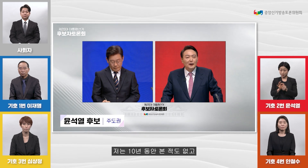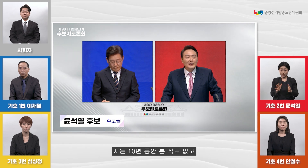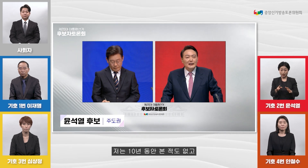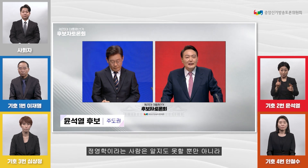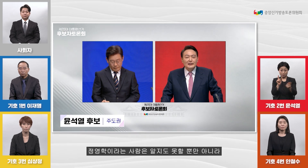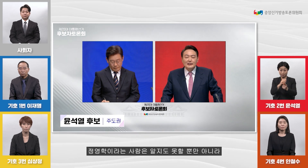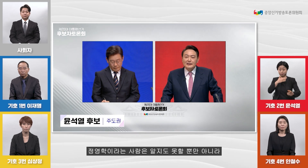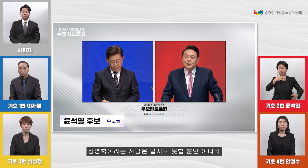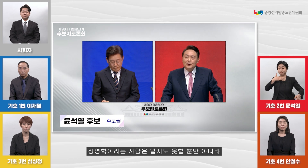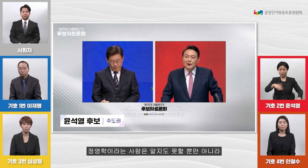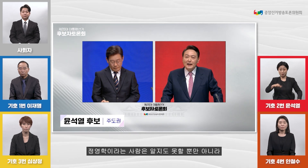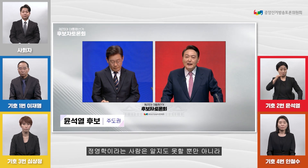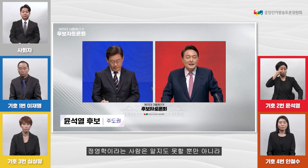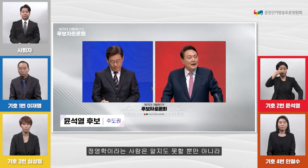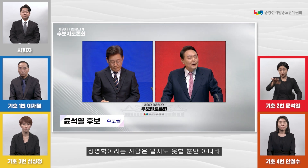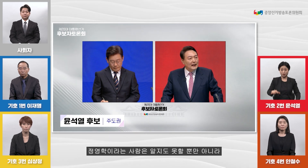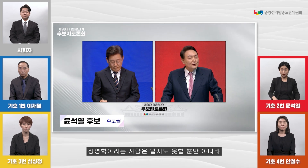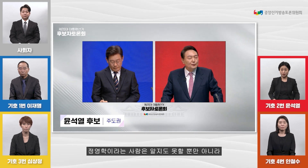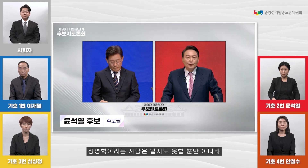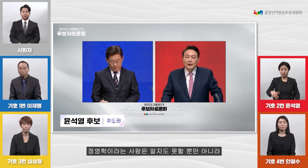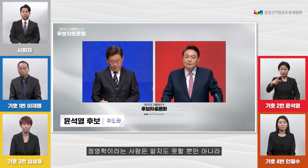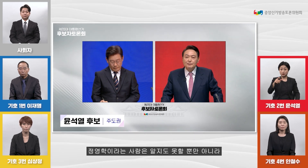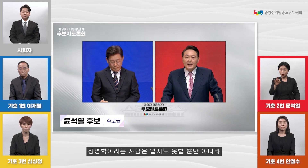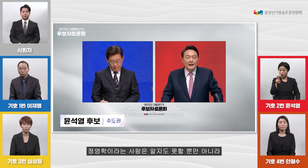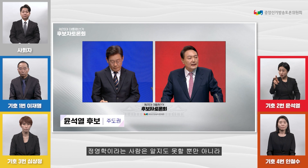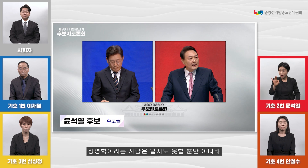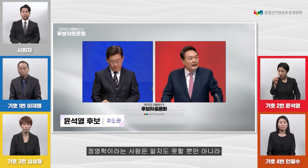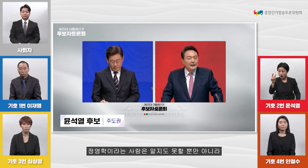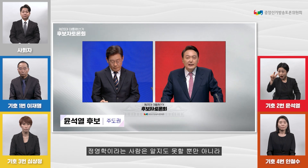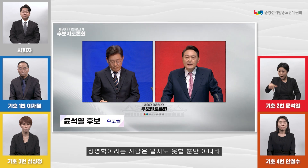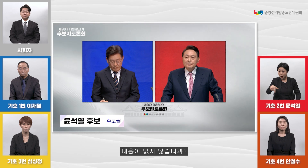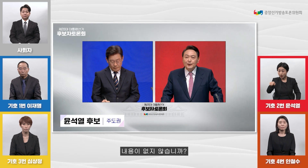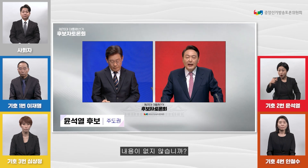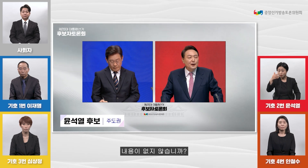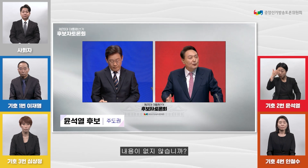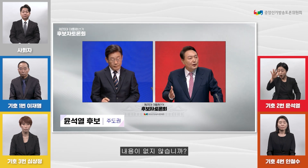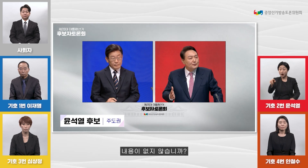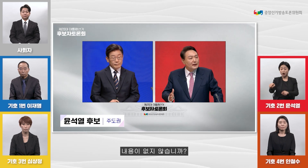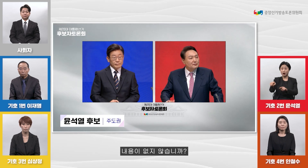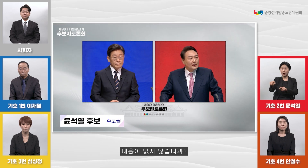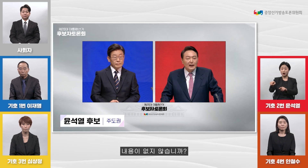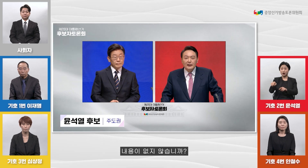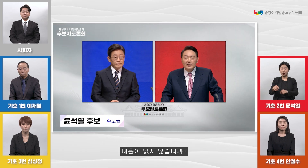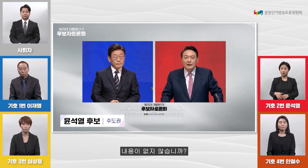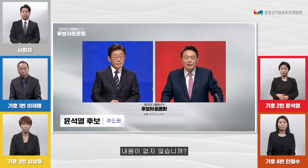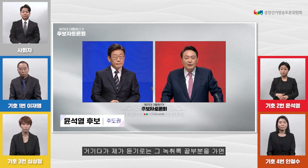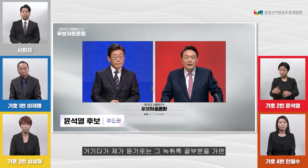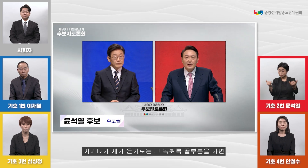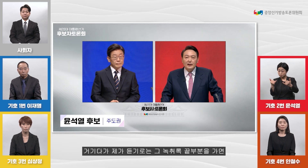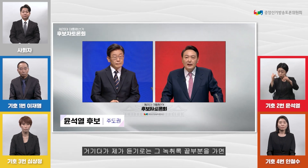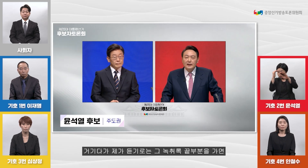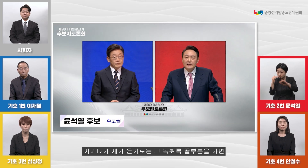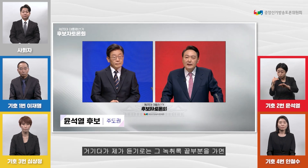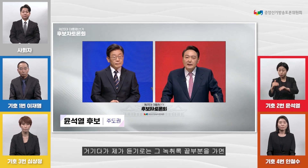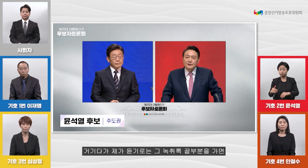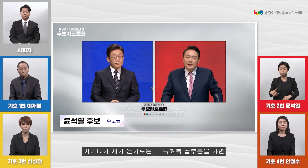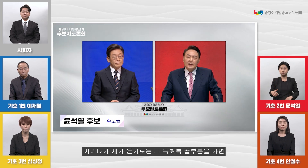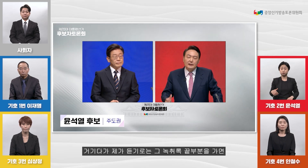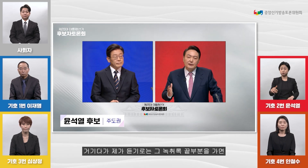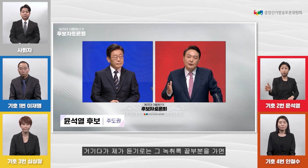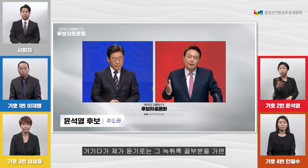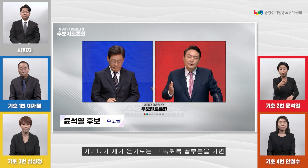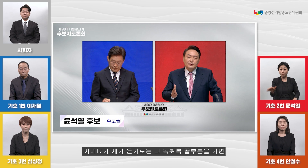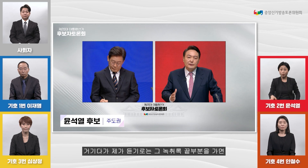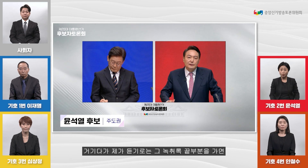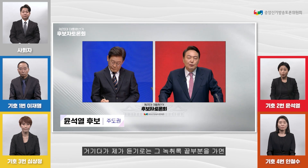없고 정영학이라는 사람은 알지도 못할 뿐만 아니라 뭐 내용이 없지 않습니까? 거기다가